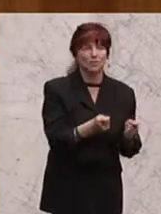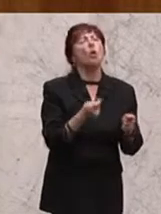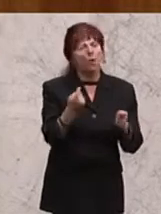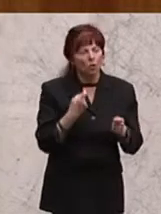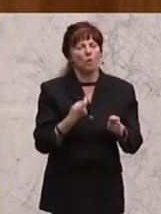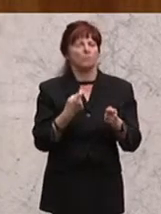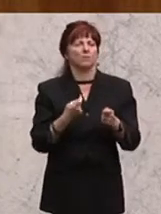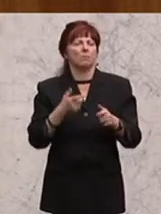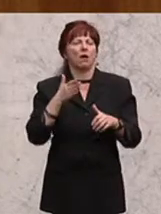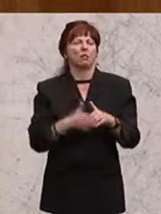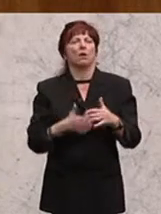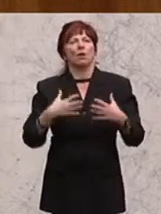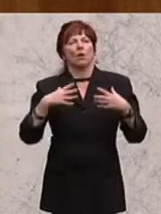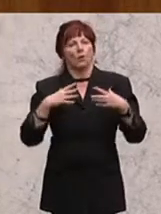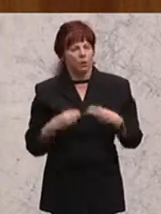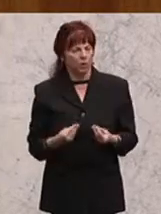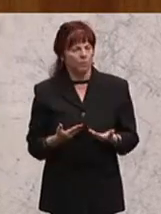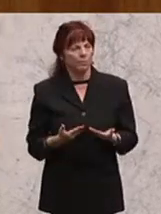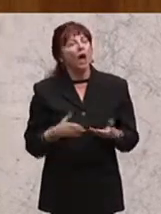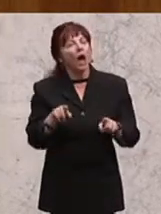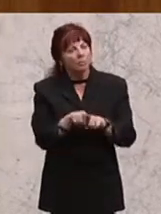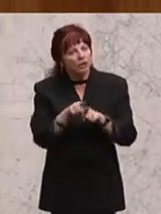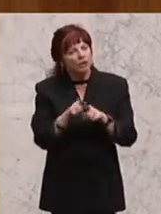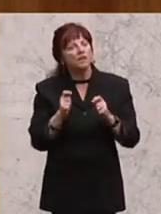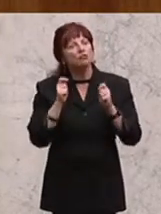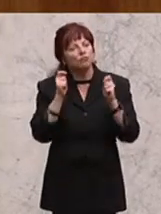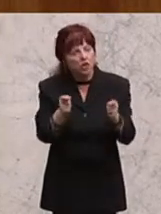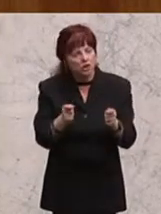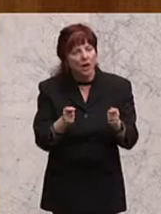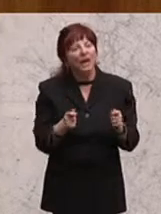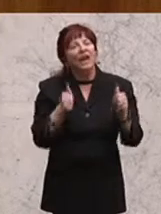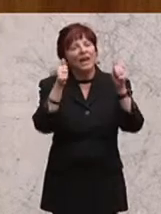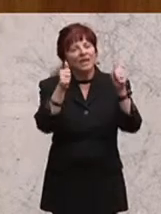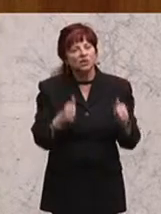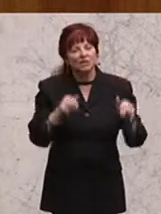diesen Vorschlag für ein Insolvenzrecht der Bundesländer wiederholt einbringen.